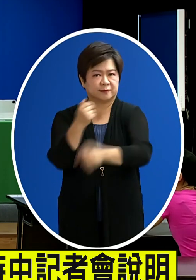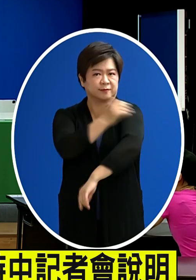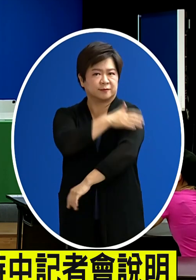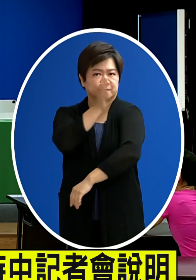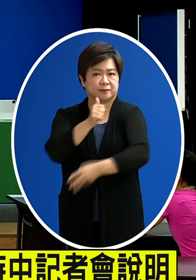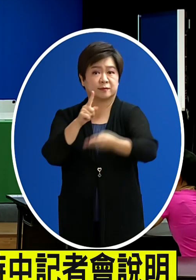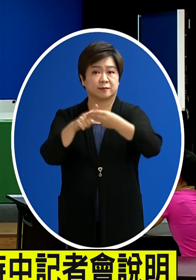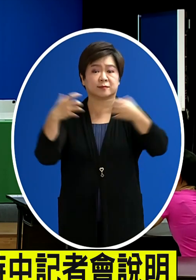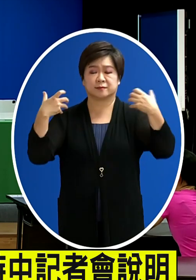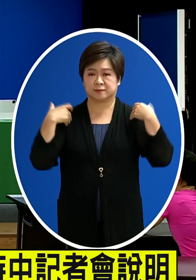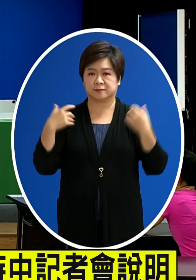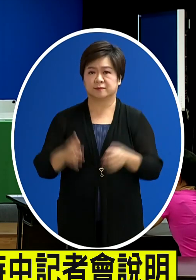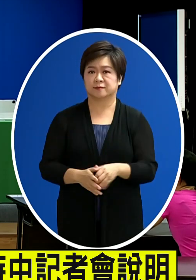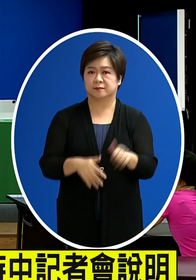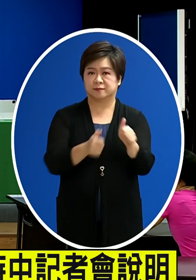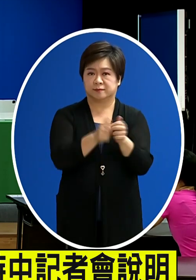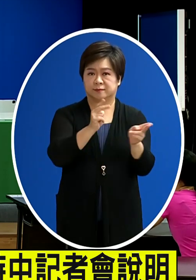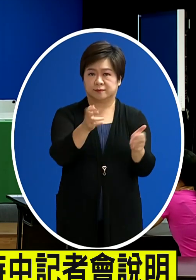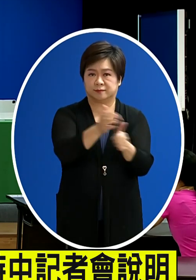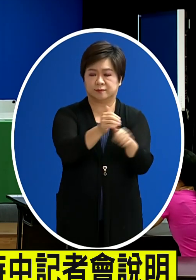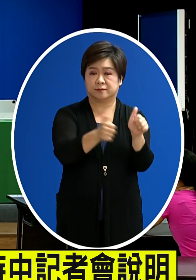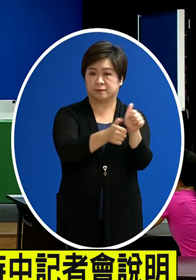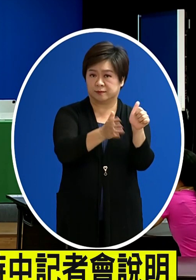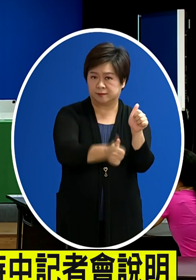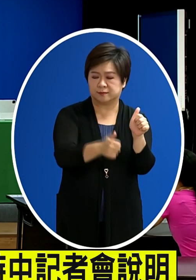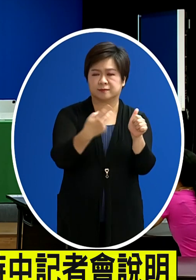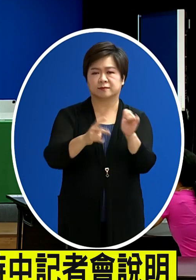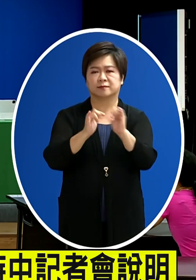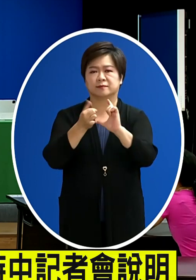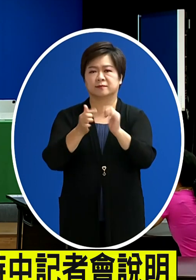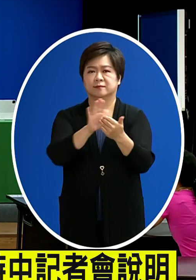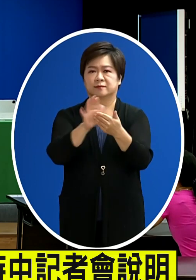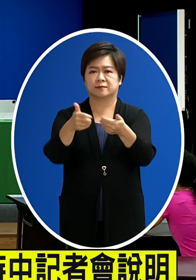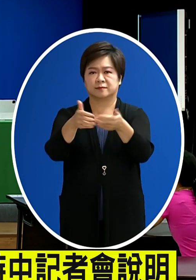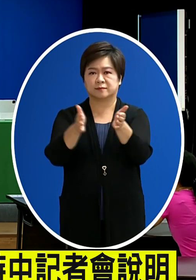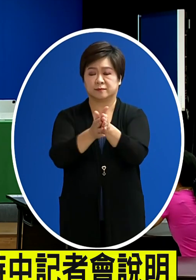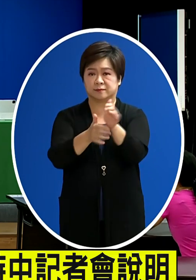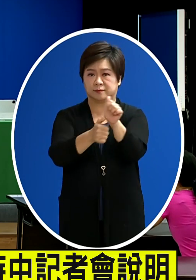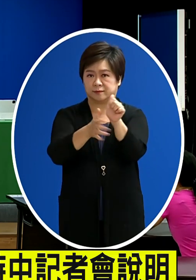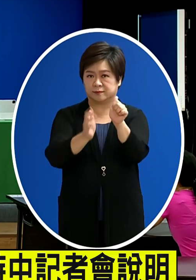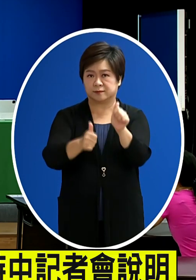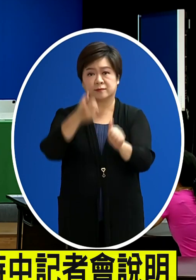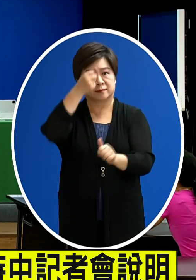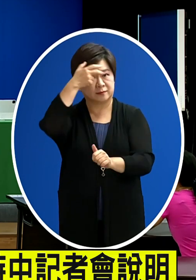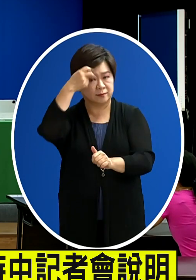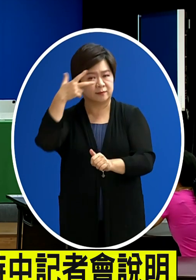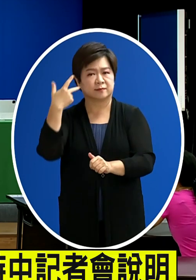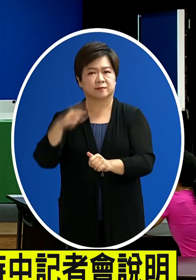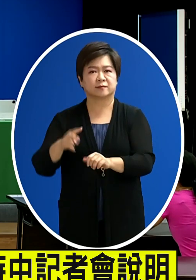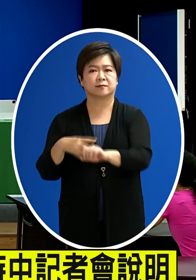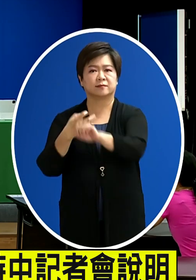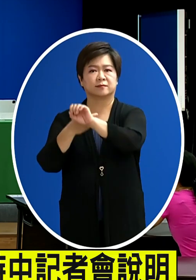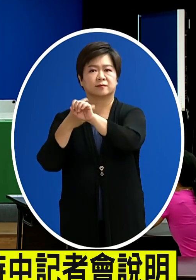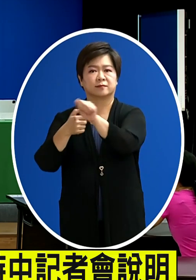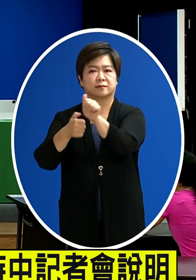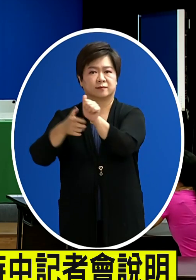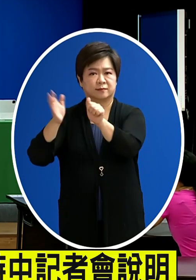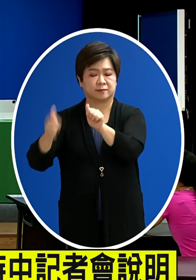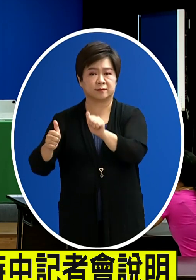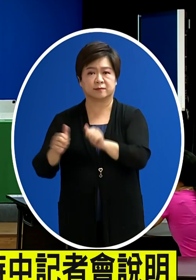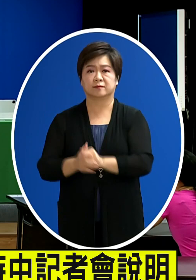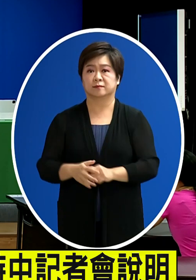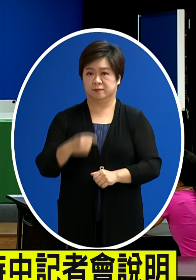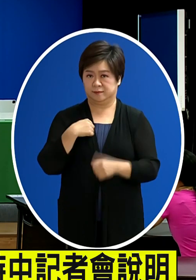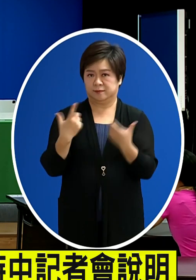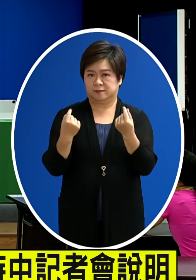来亲自主持，那我们的副指挥官以及社区防治组的张文祥副组长，以及医疗应变组的罗军副组长，以